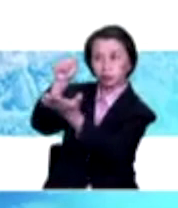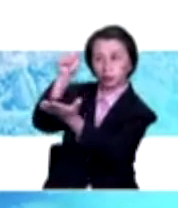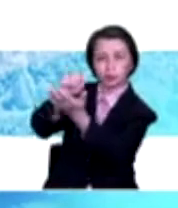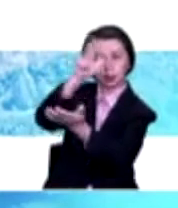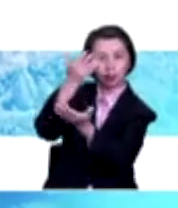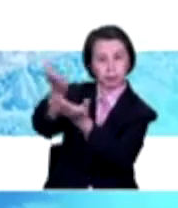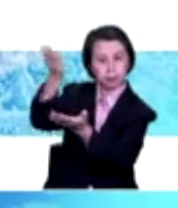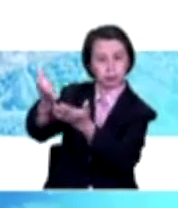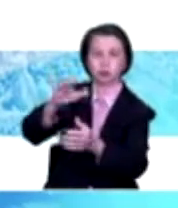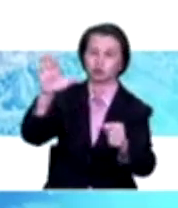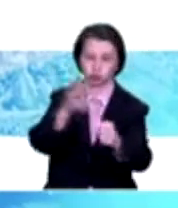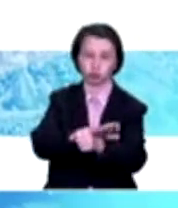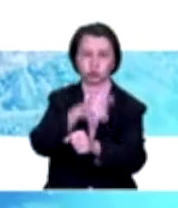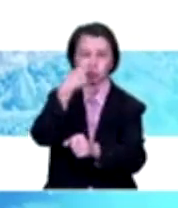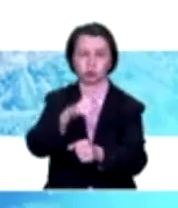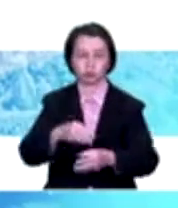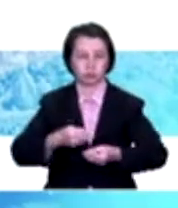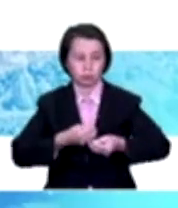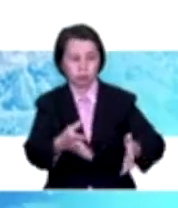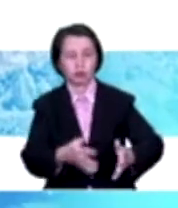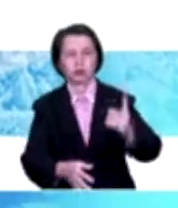kerajaan adalah cukup untuk menampung